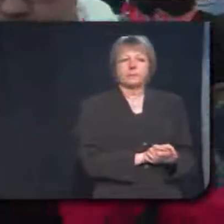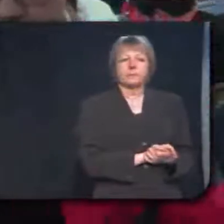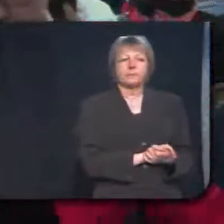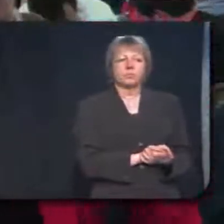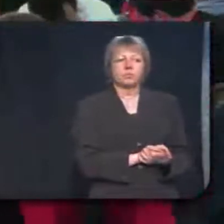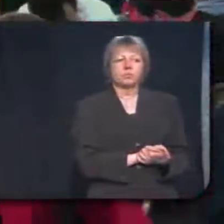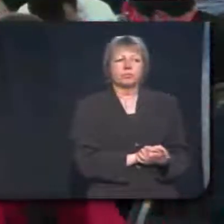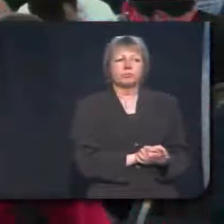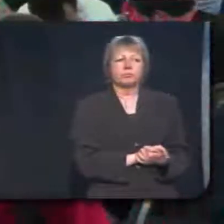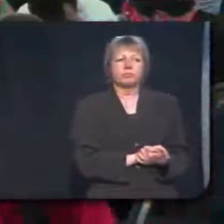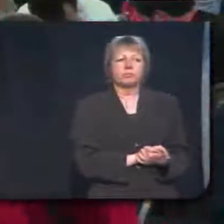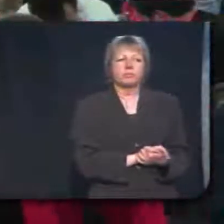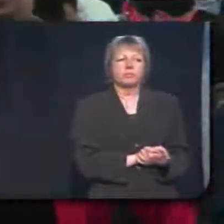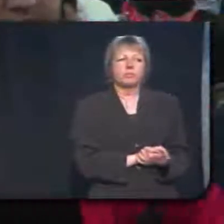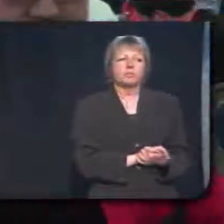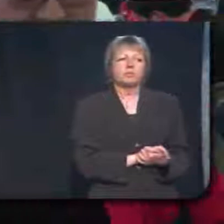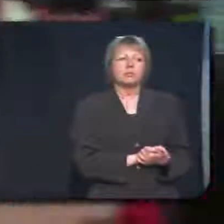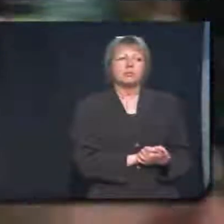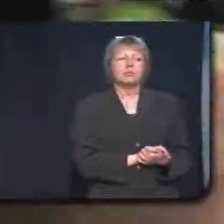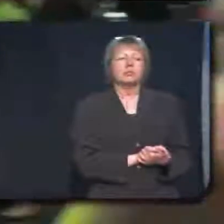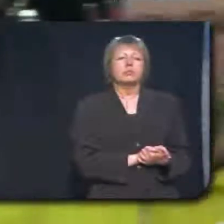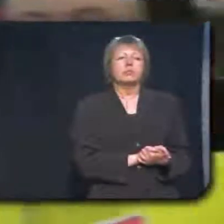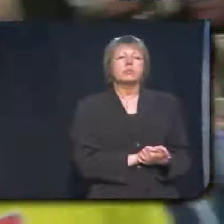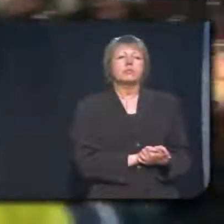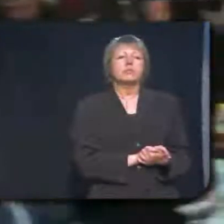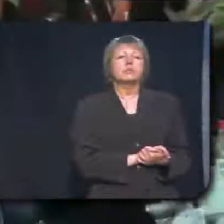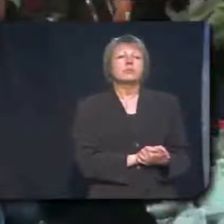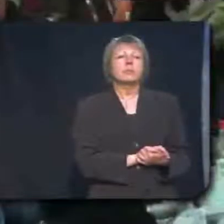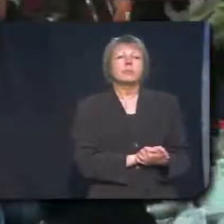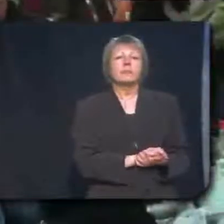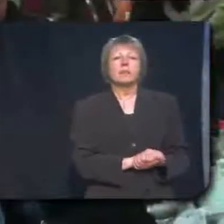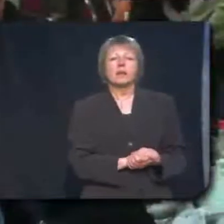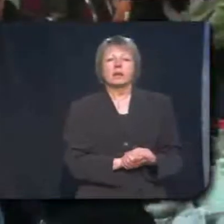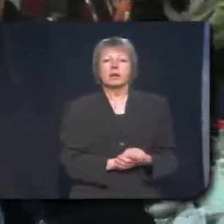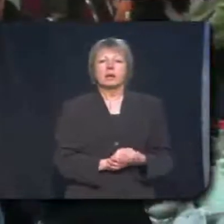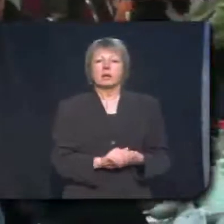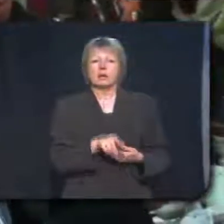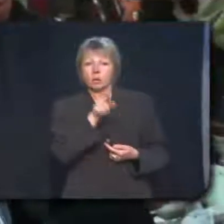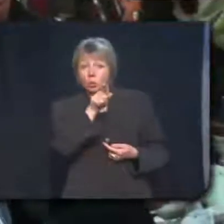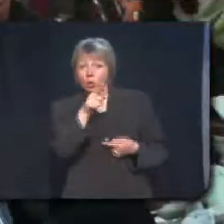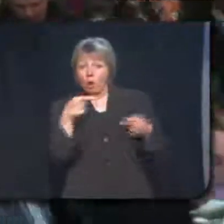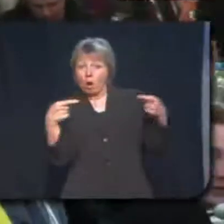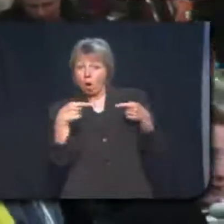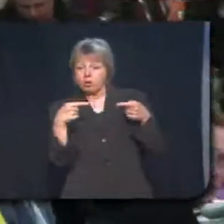moment du stehst immer noch bei contra du möchtest noch meine Minute